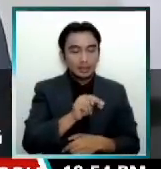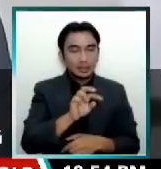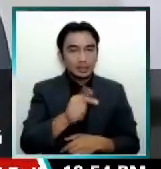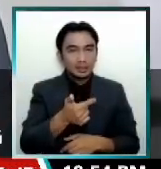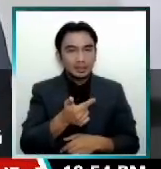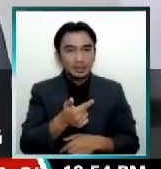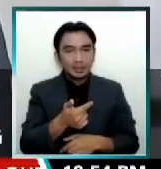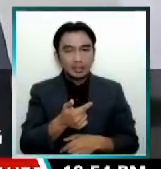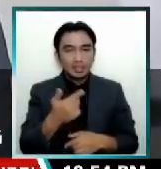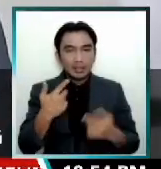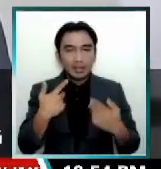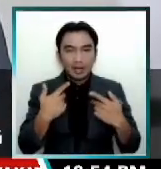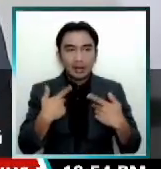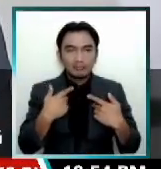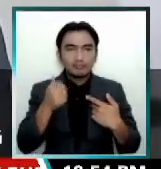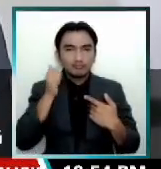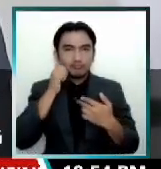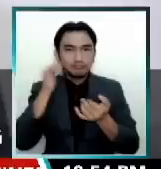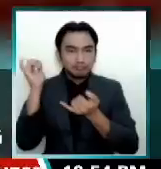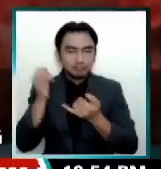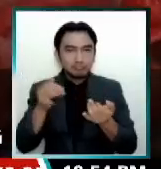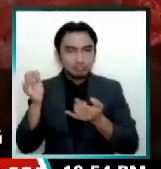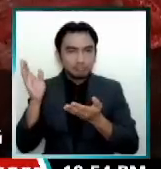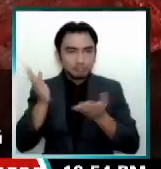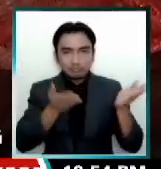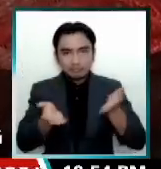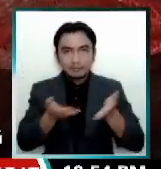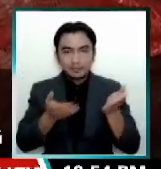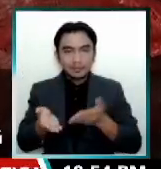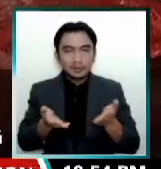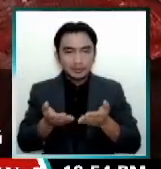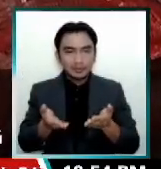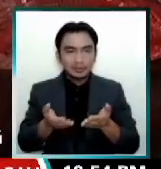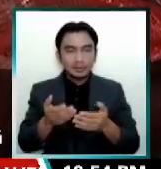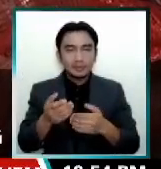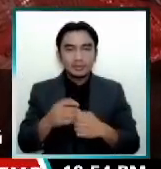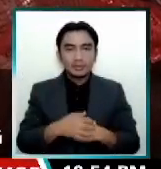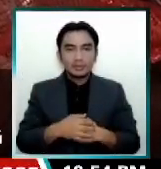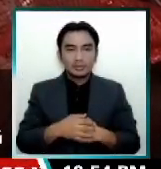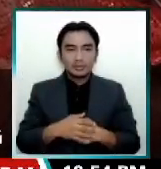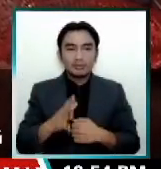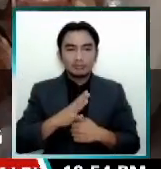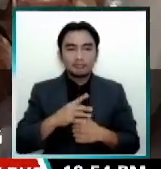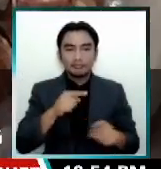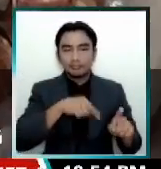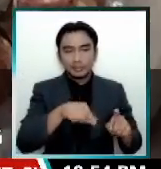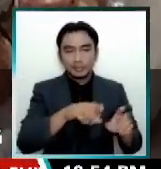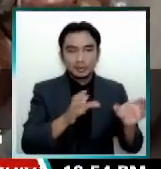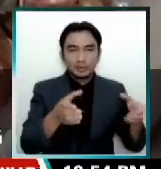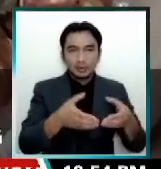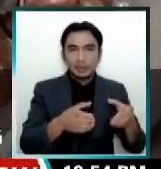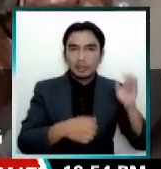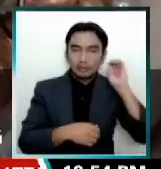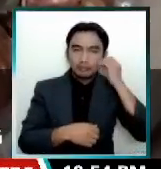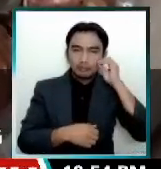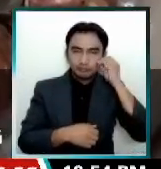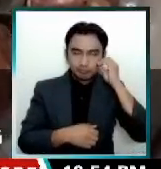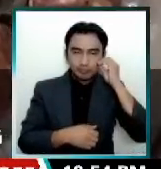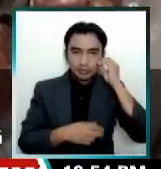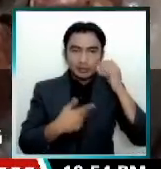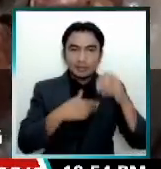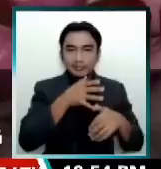na nag-aangkat ng sibuyas sa huling quarter ng taon. Ayos lang din daw ito sa mga magsasaka ng sibuyas, basta tamang dami lang